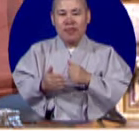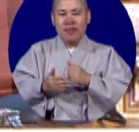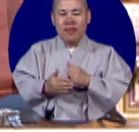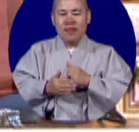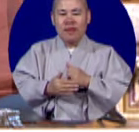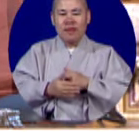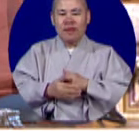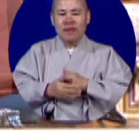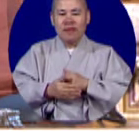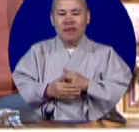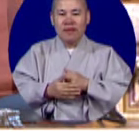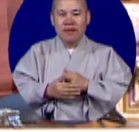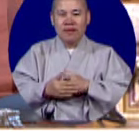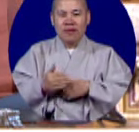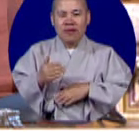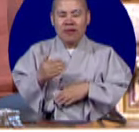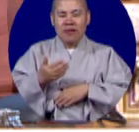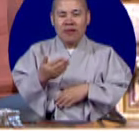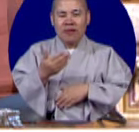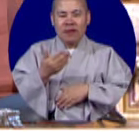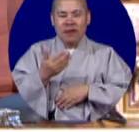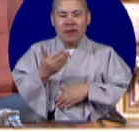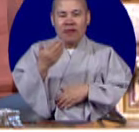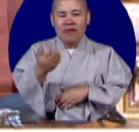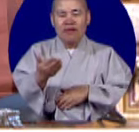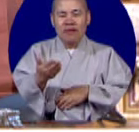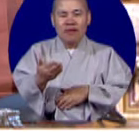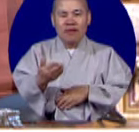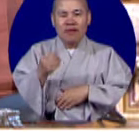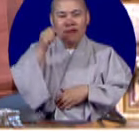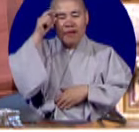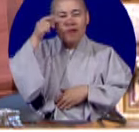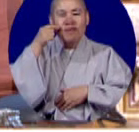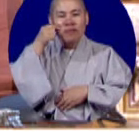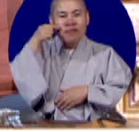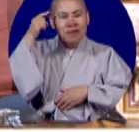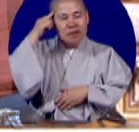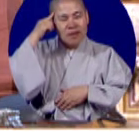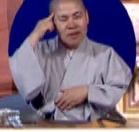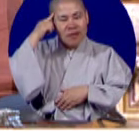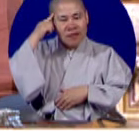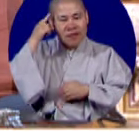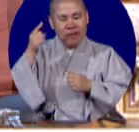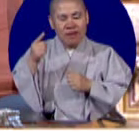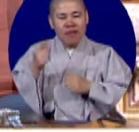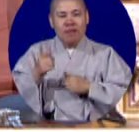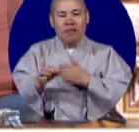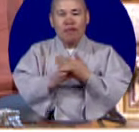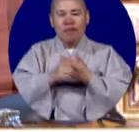그렇기 때문에 내가 못 깨달을 걸 생각하니 내가 눈물이 난다.